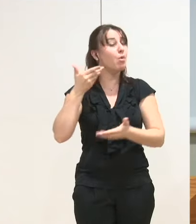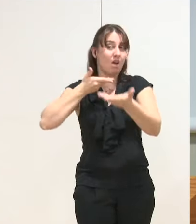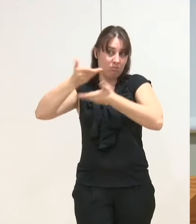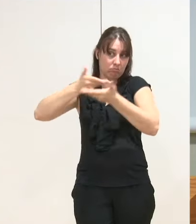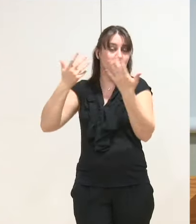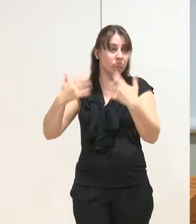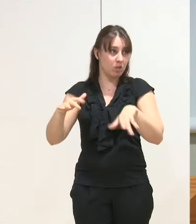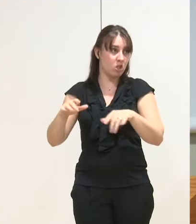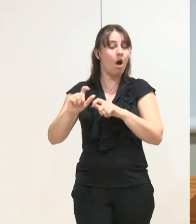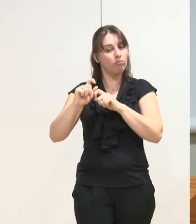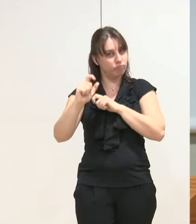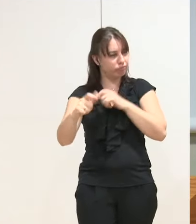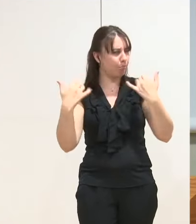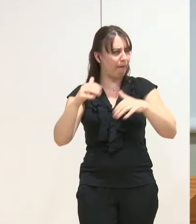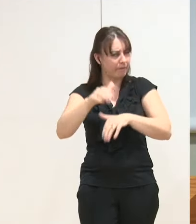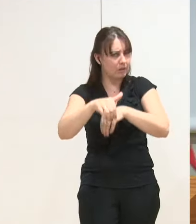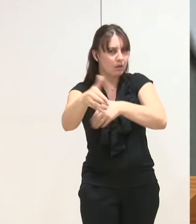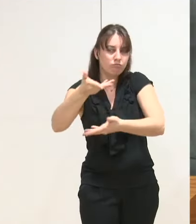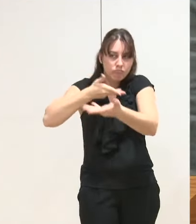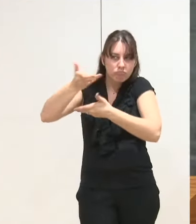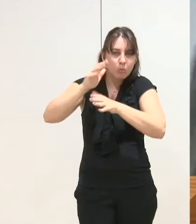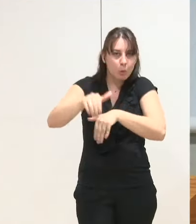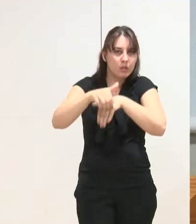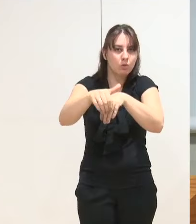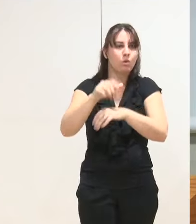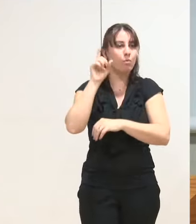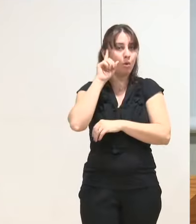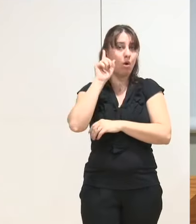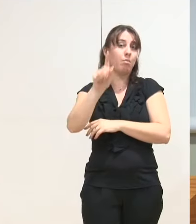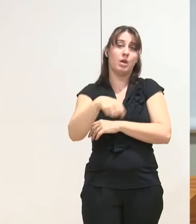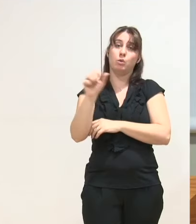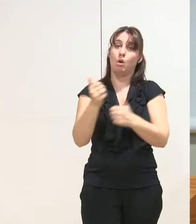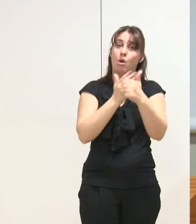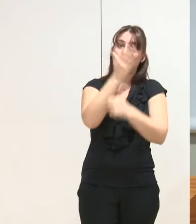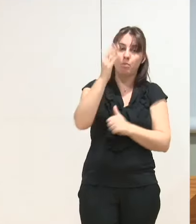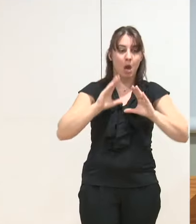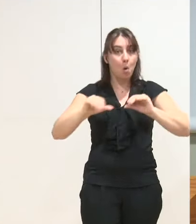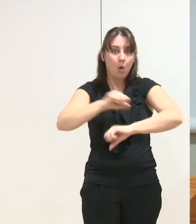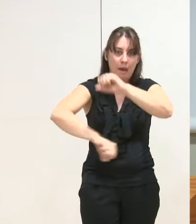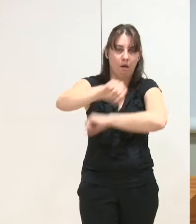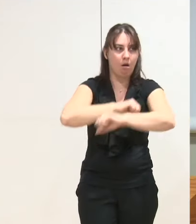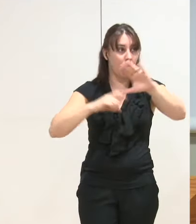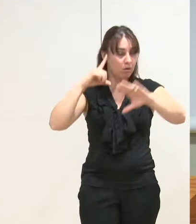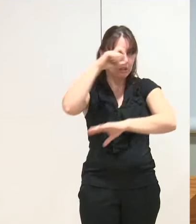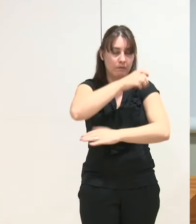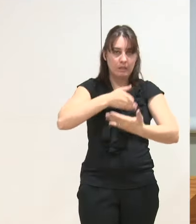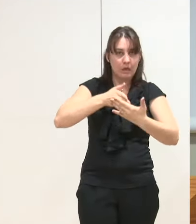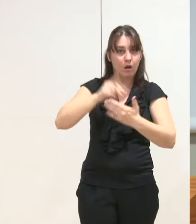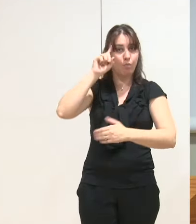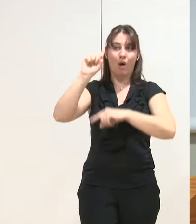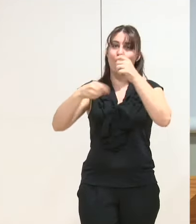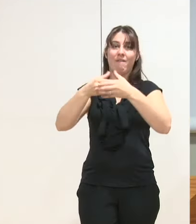nous continuerons à l'évoquer car il y a là une à la fois évidemment une difficulté d'exécution pour la